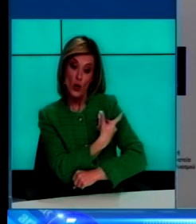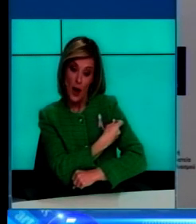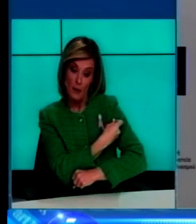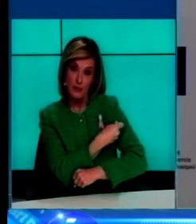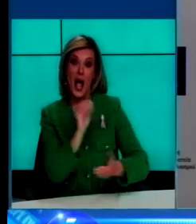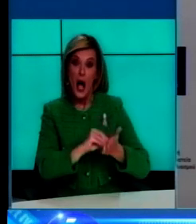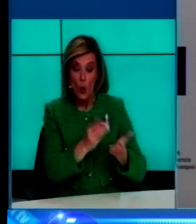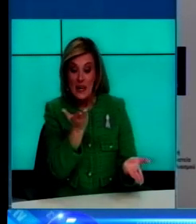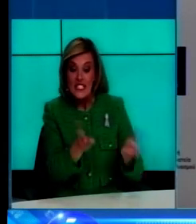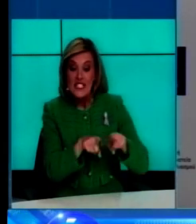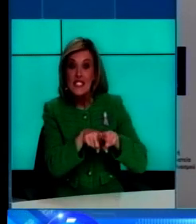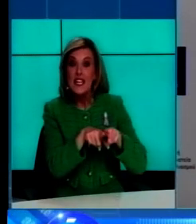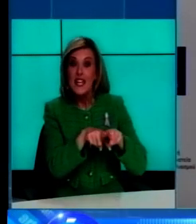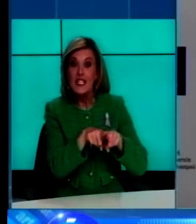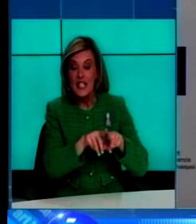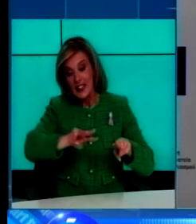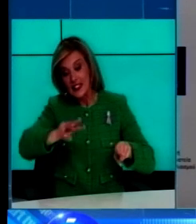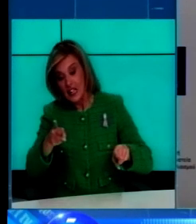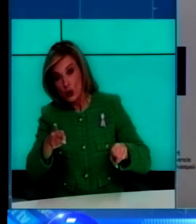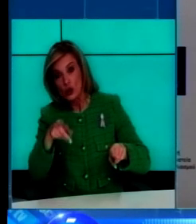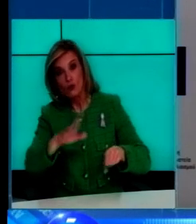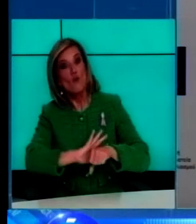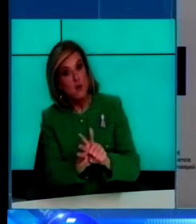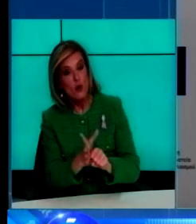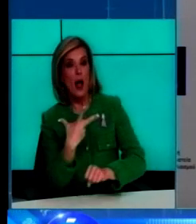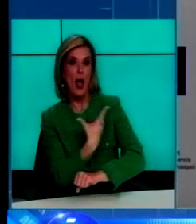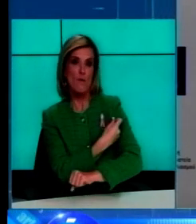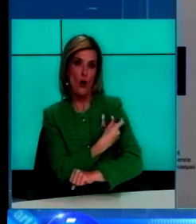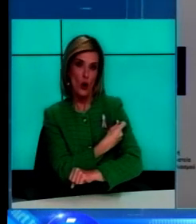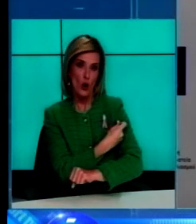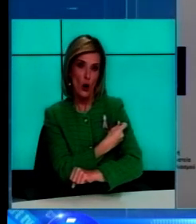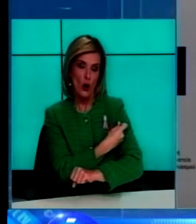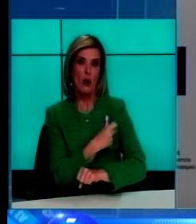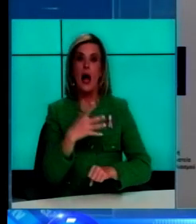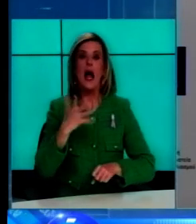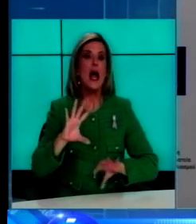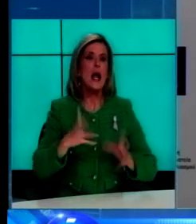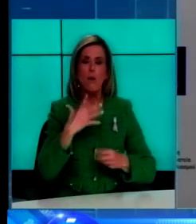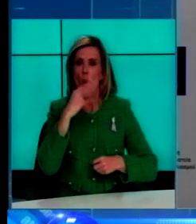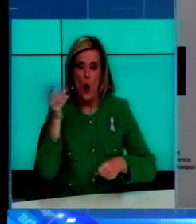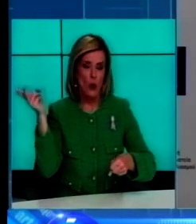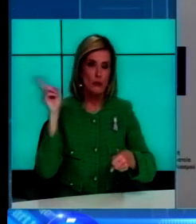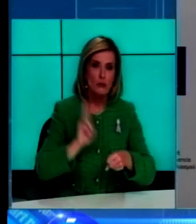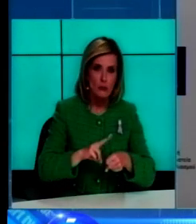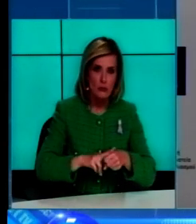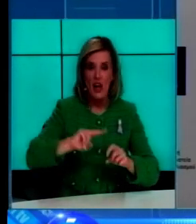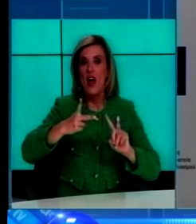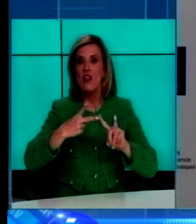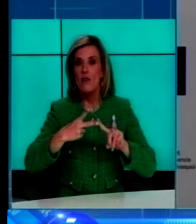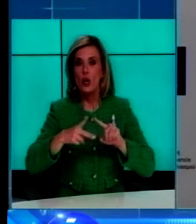και αυτό έγινε για το θάνατο, η πρώτη σύγκριση, για τις μεθ και τις διασωληνώσεις, η δεύτερη